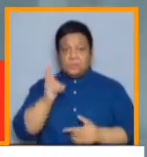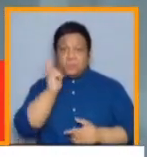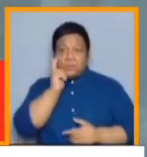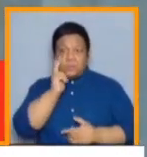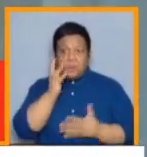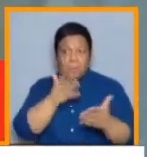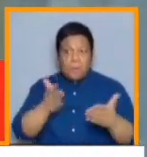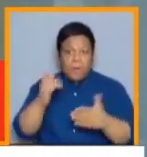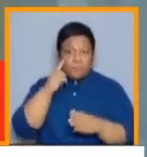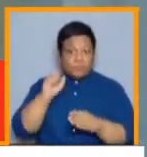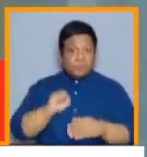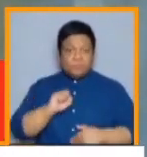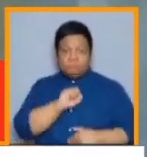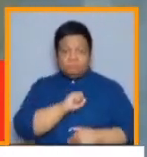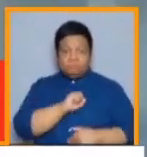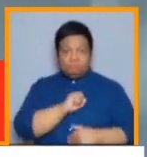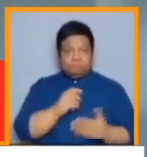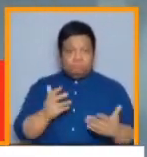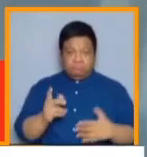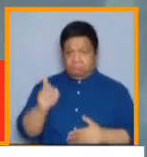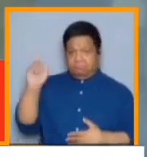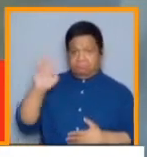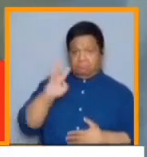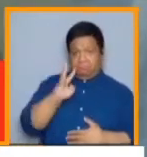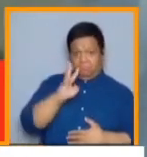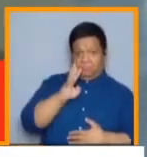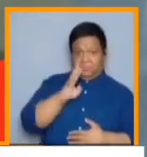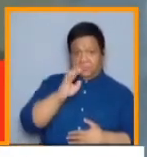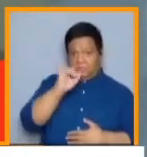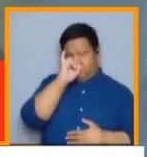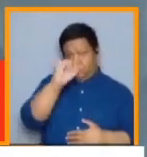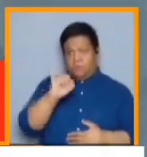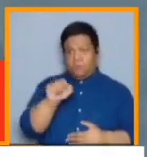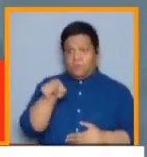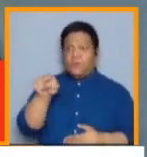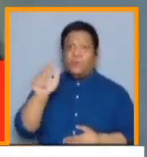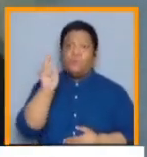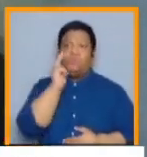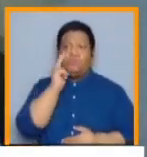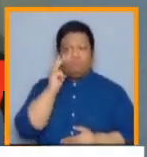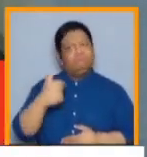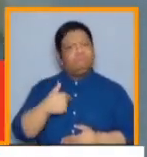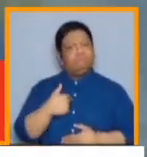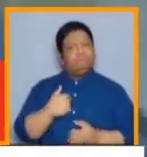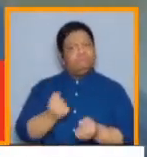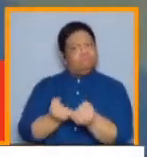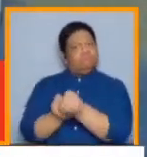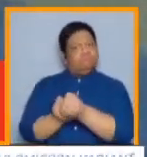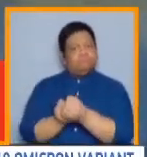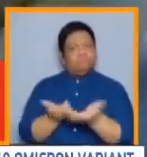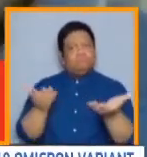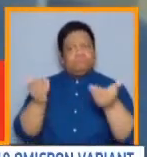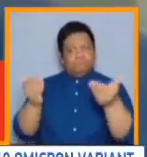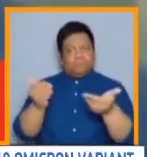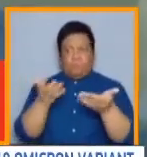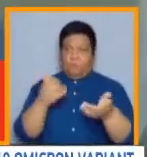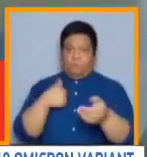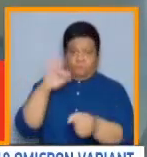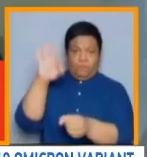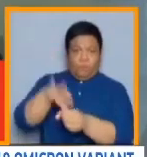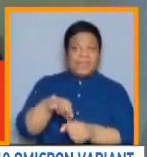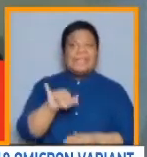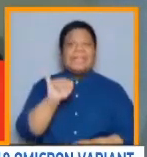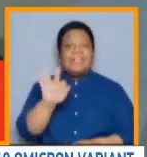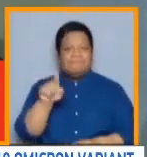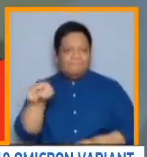vote for him personally and I'm going to endorse him hopefully kung papayag siya. Nakuha ko nga